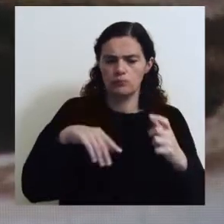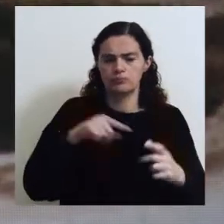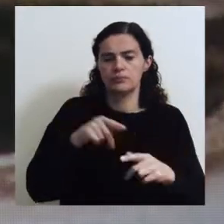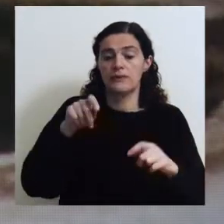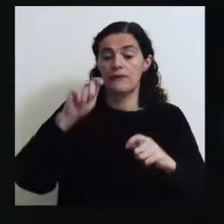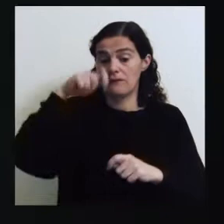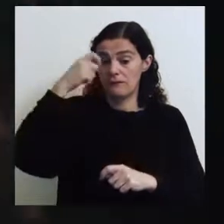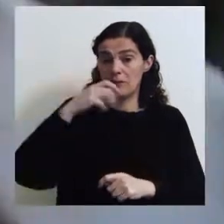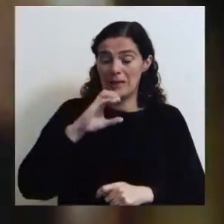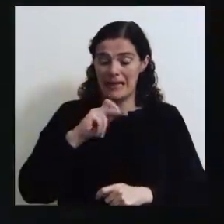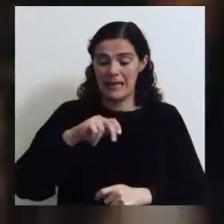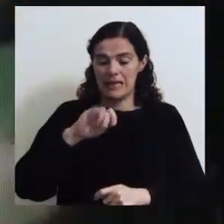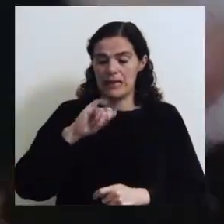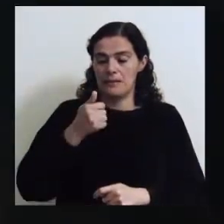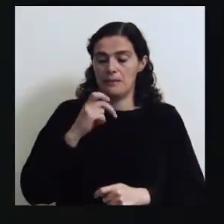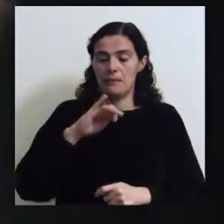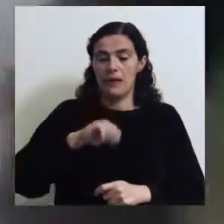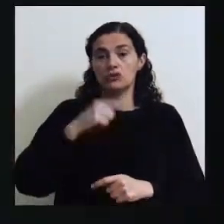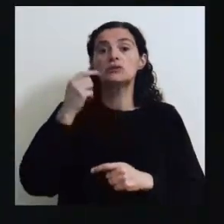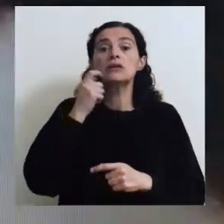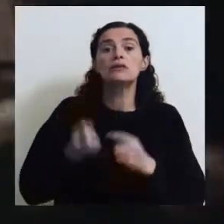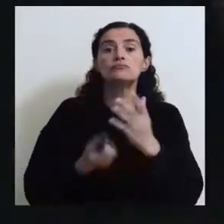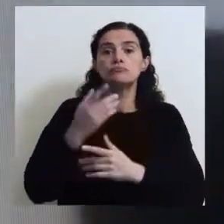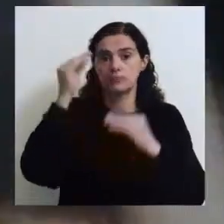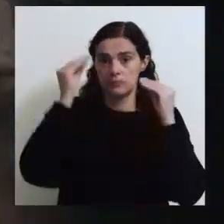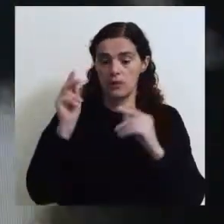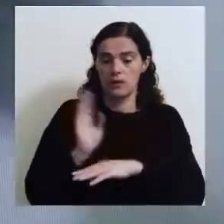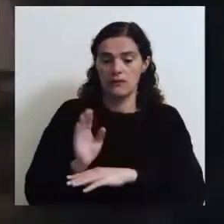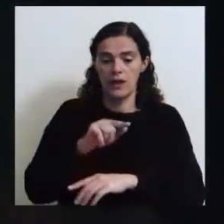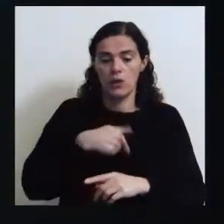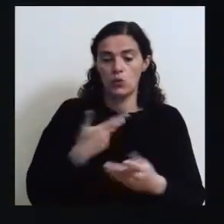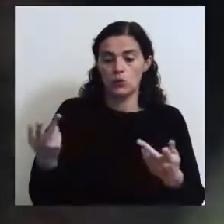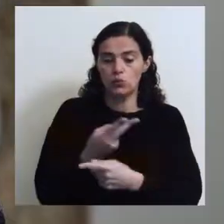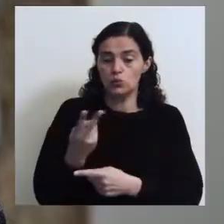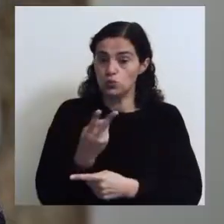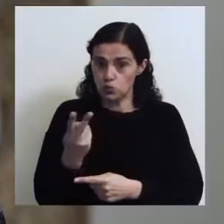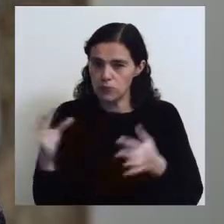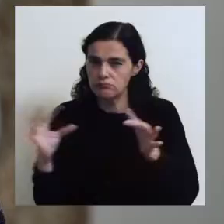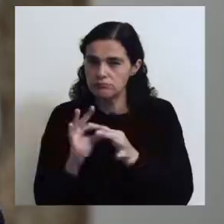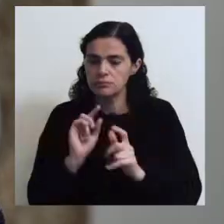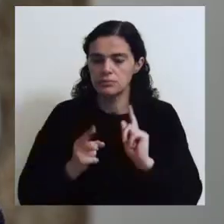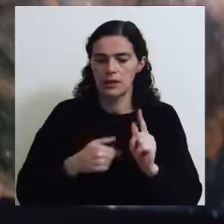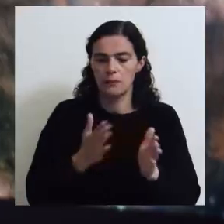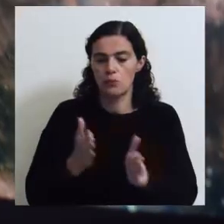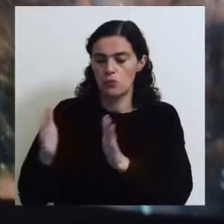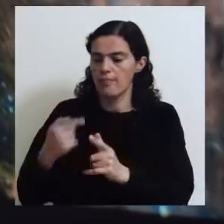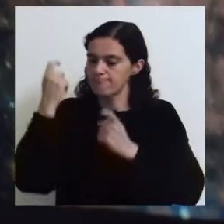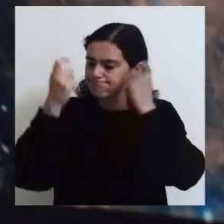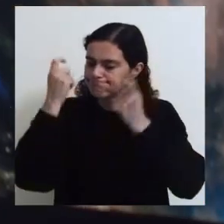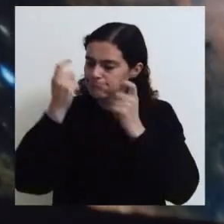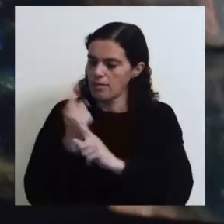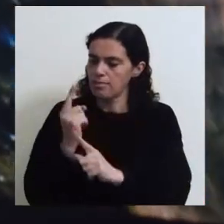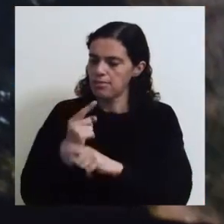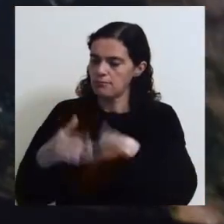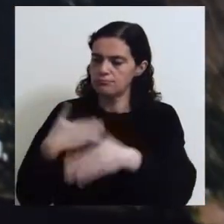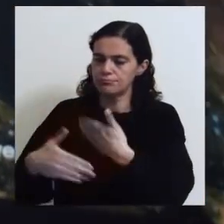Les Cannibales de Manuel de Oliveira. Ce qui réunit Klug et Oliveira, c'est d'une part leur